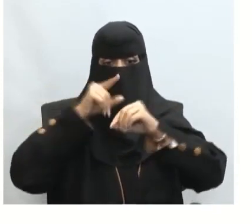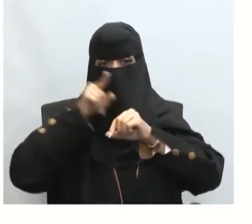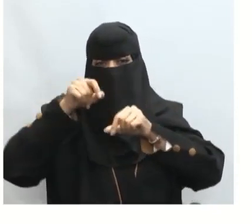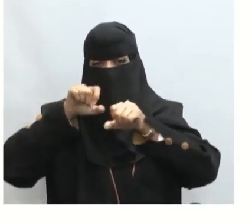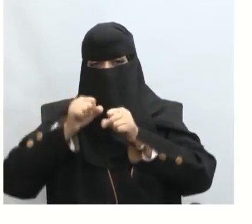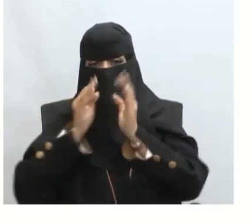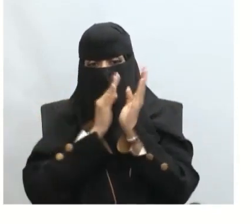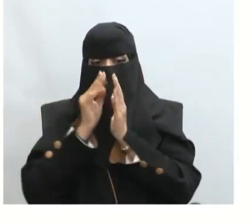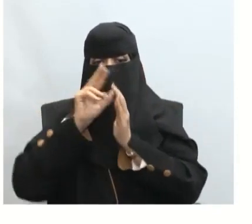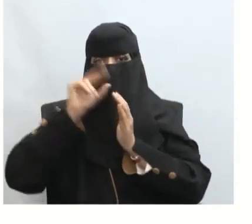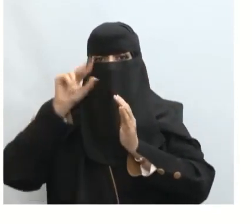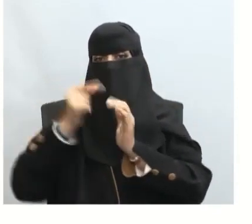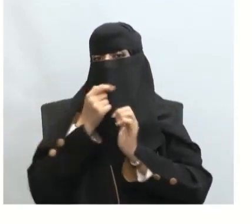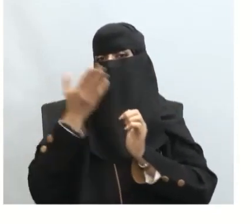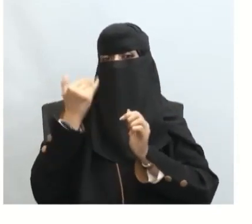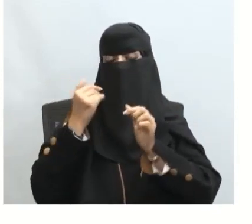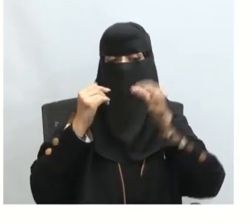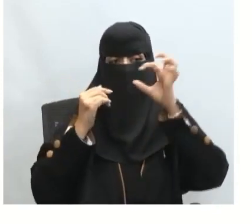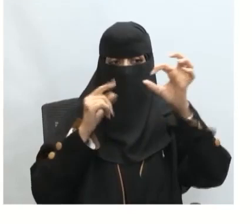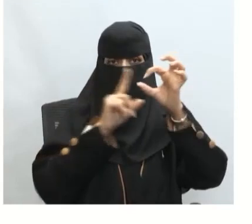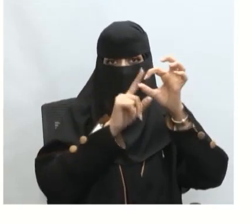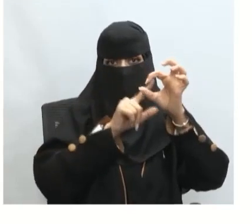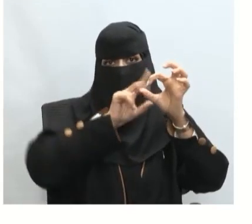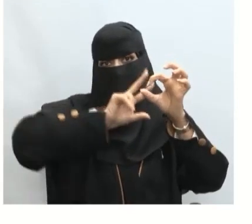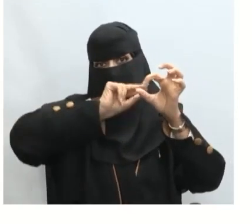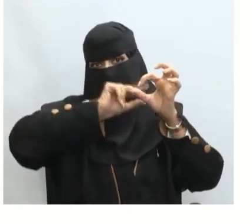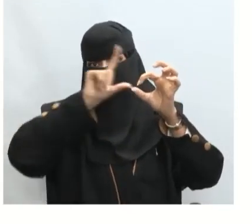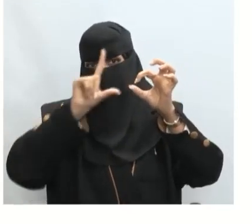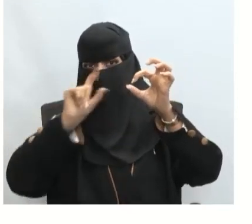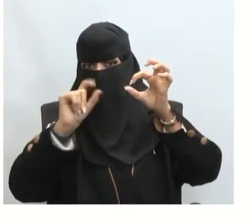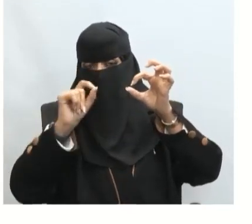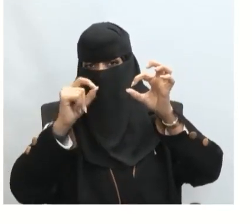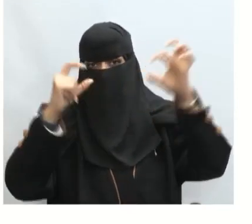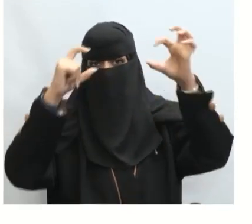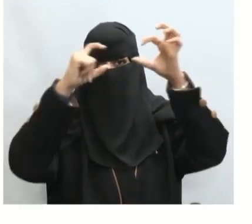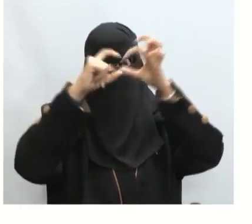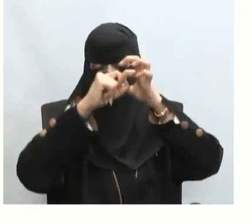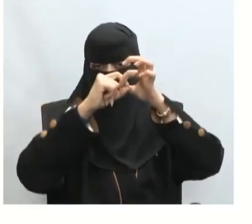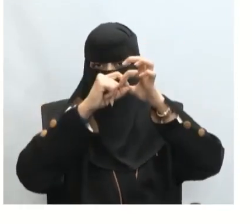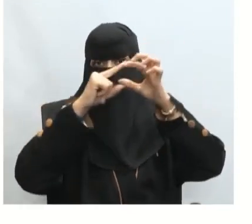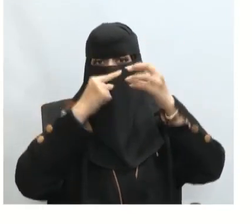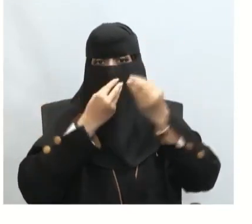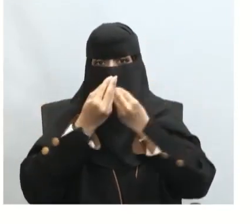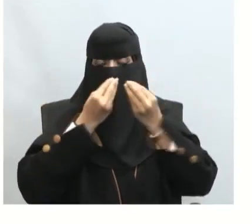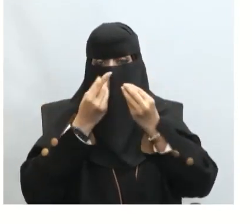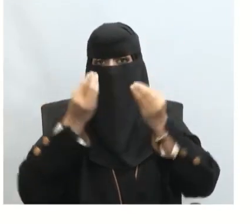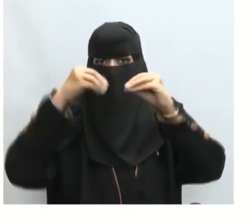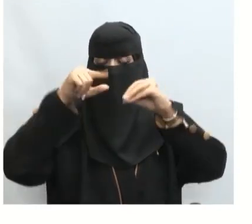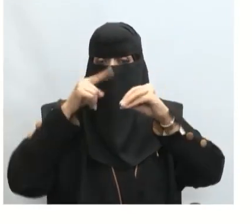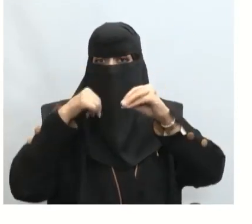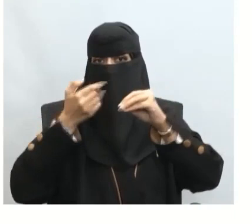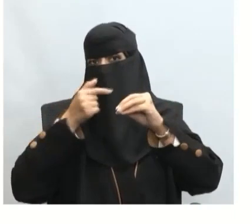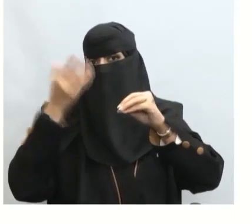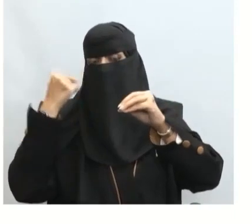البلمره الجزيء الثاني المضاف هو نفسه الجزيء الماده نفسه لكن في التفاعلات الاضافه التي نستخدمها